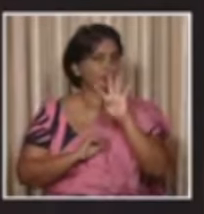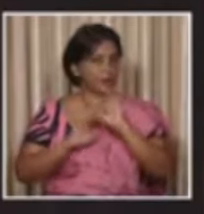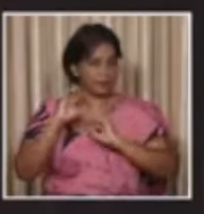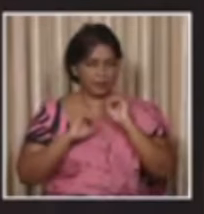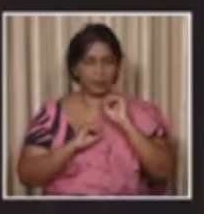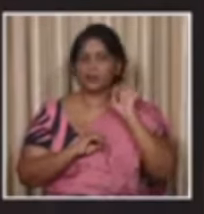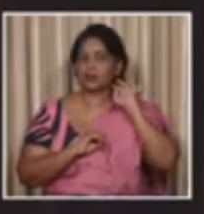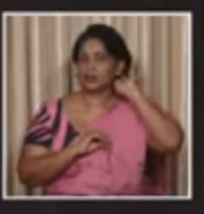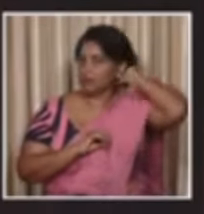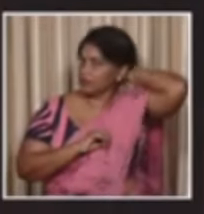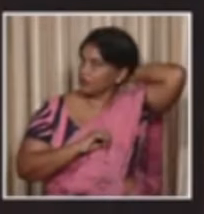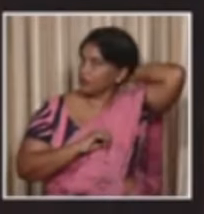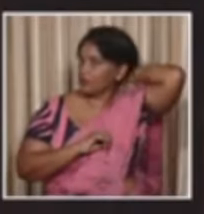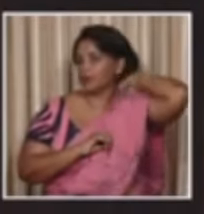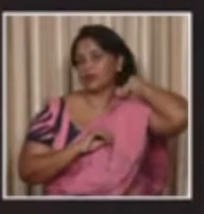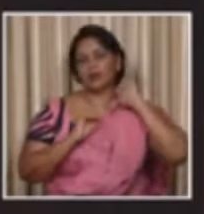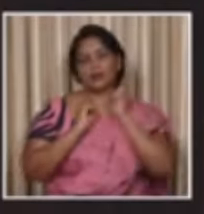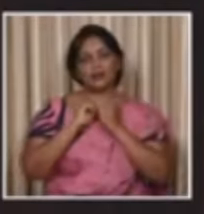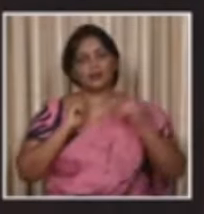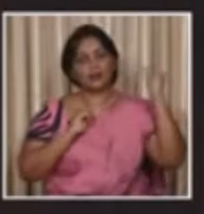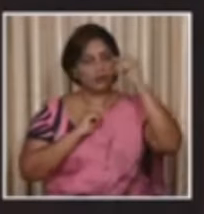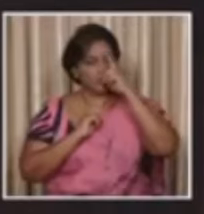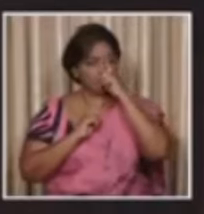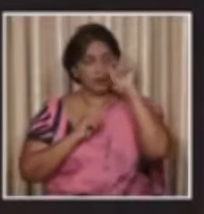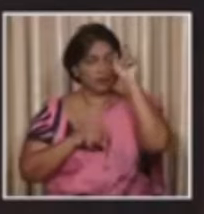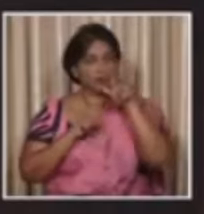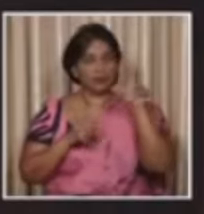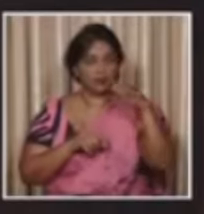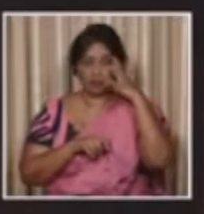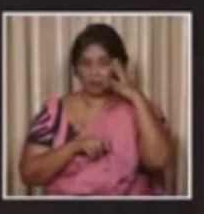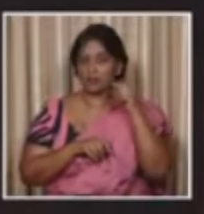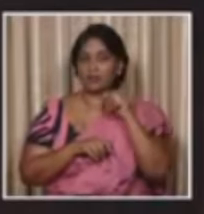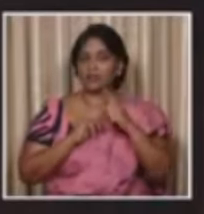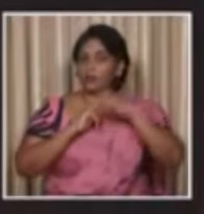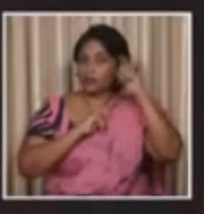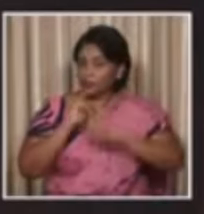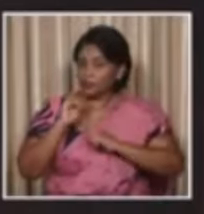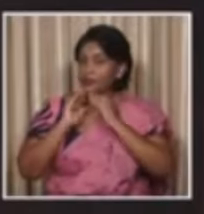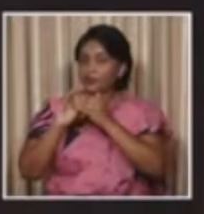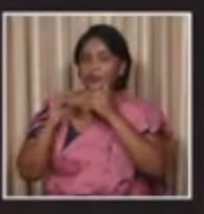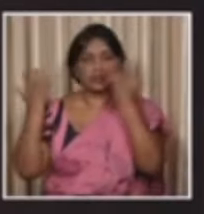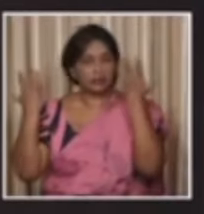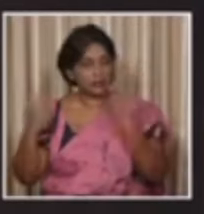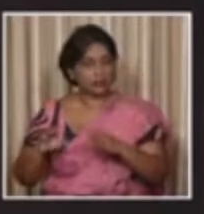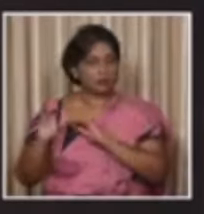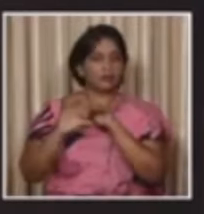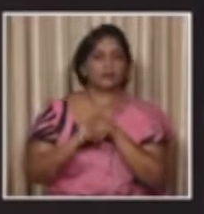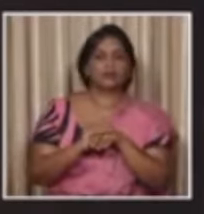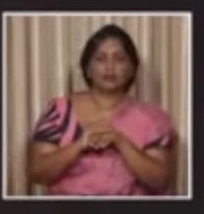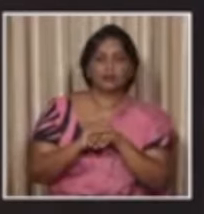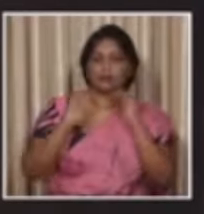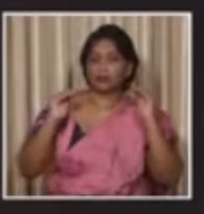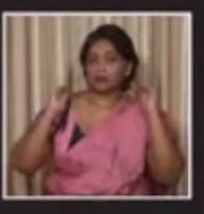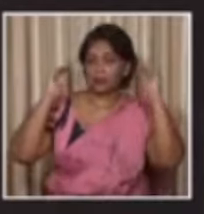124යි. මේ විධායක තැනට යන නිලධාරීන් මතක තියාගන්න විශ්වවිද්‍යාල වලින් පිට වෙන